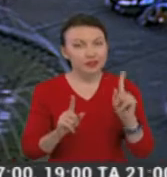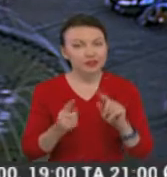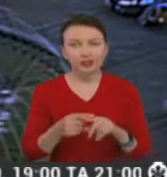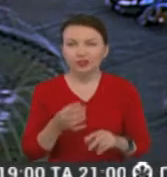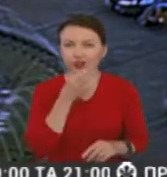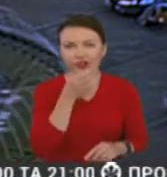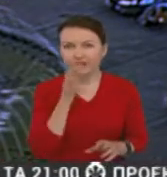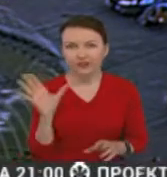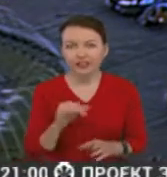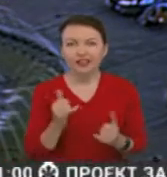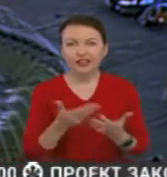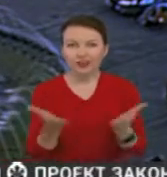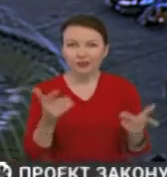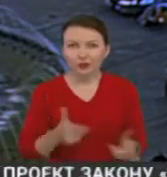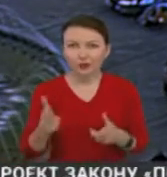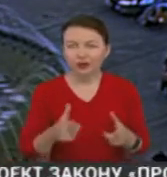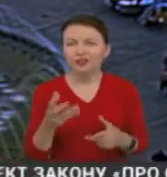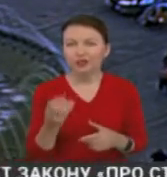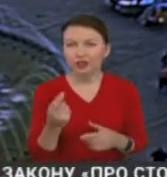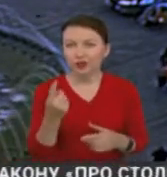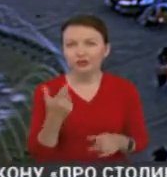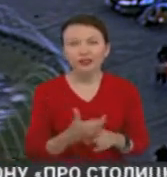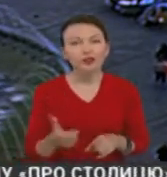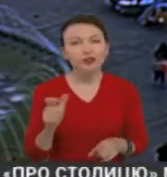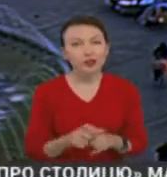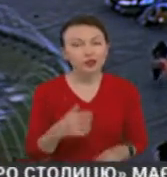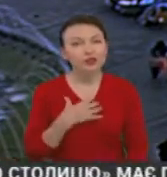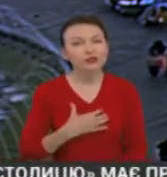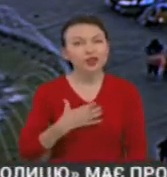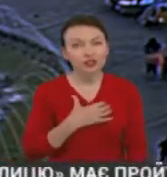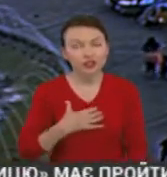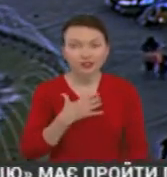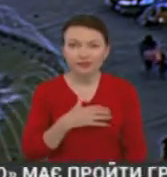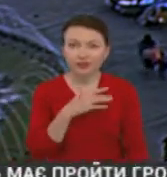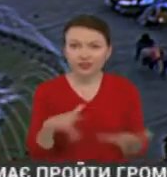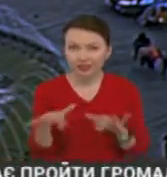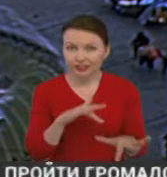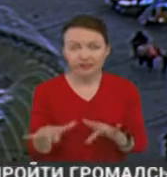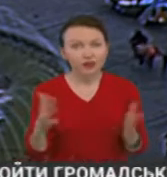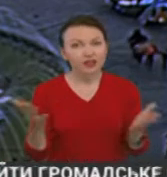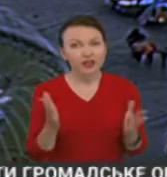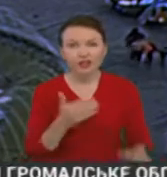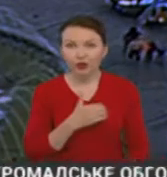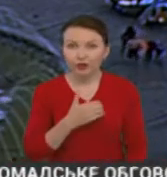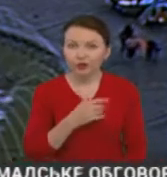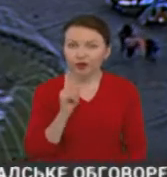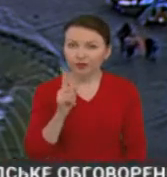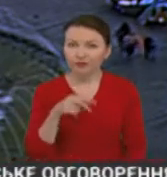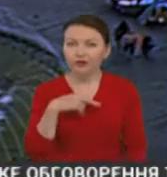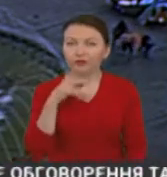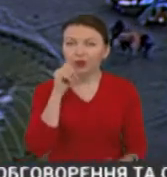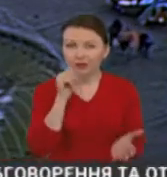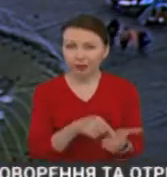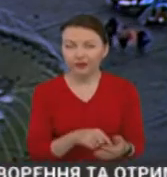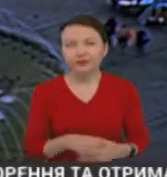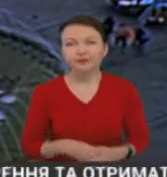не все. Ми для вас теж підготували ще один дуже важливе дійство, на яке хочемо, аби ви теж